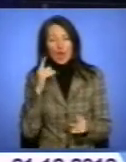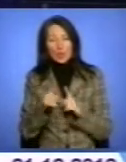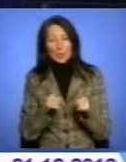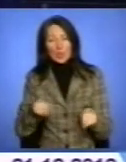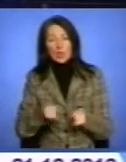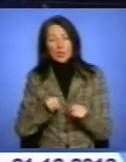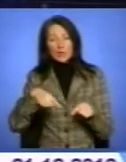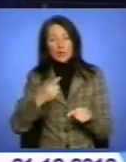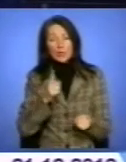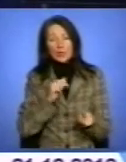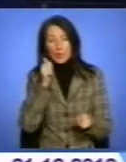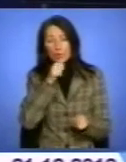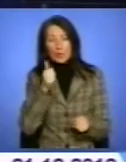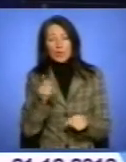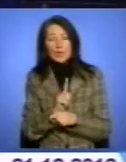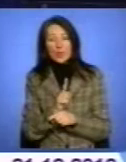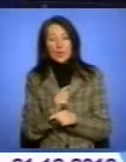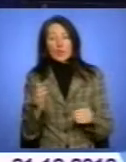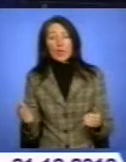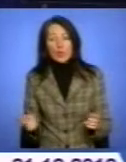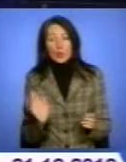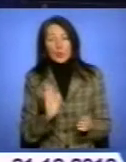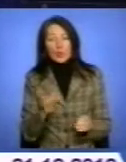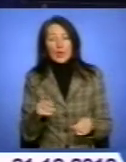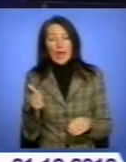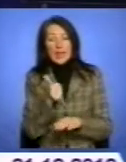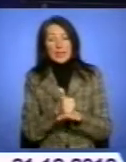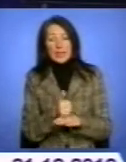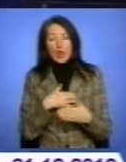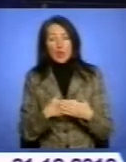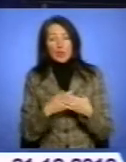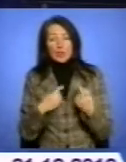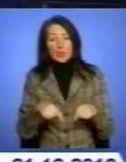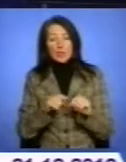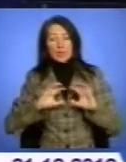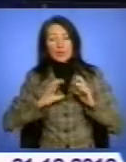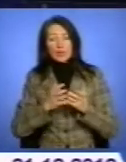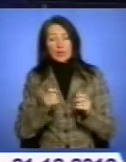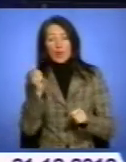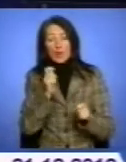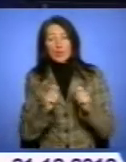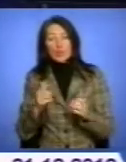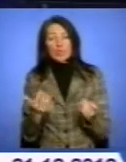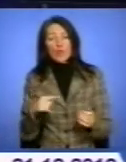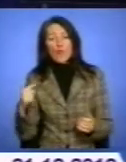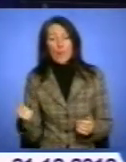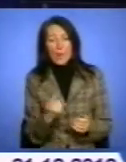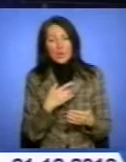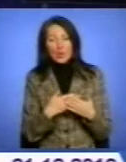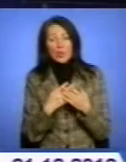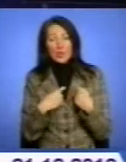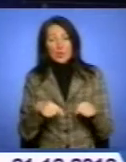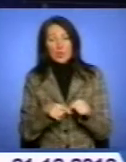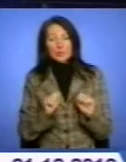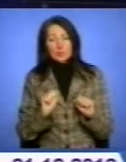році у Тернополі зберуться лідери громадських організацій на світовий форум. А ще вперше українські громадські організації можуть